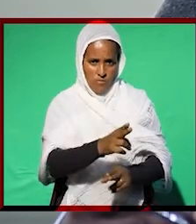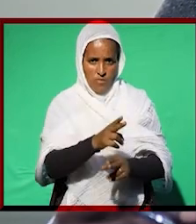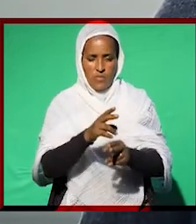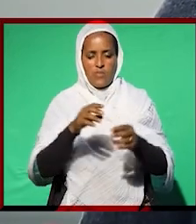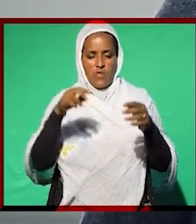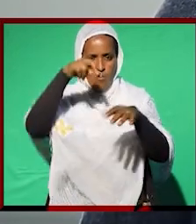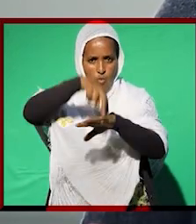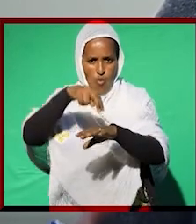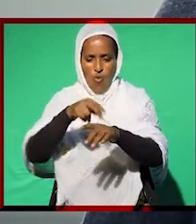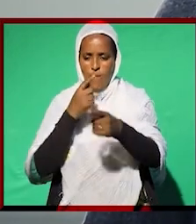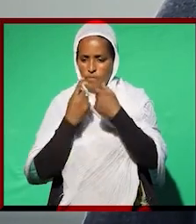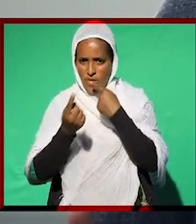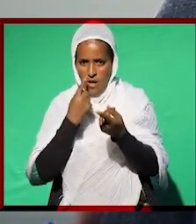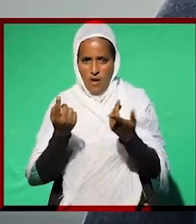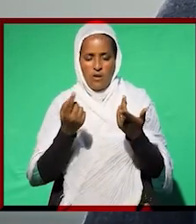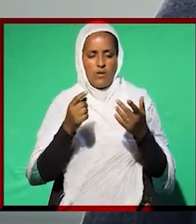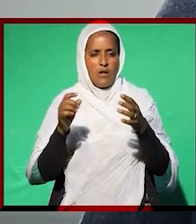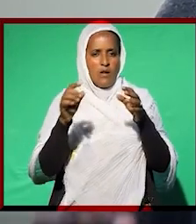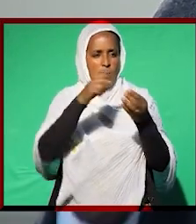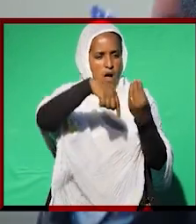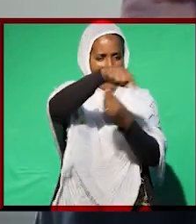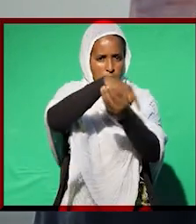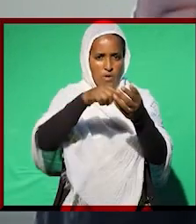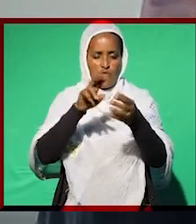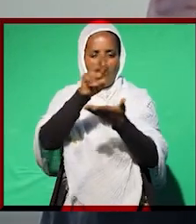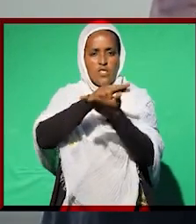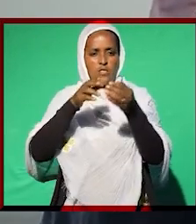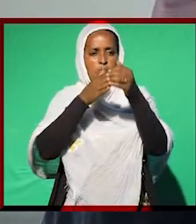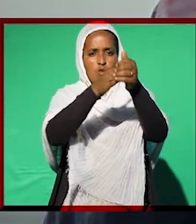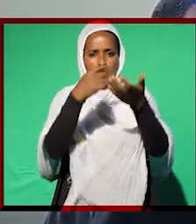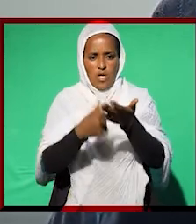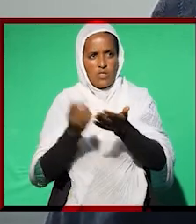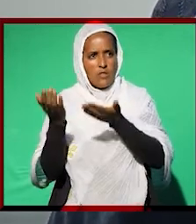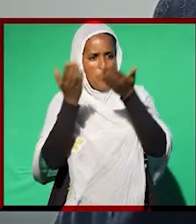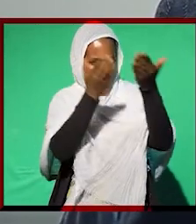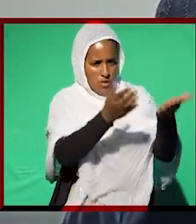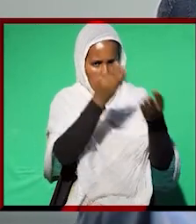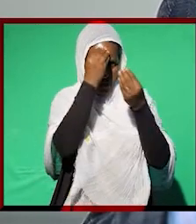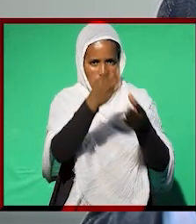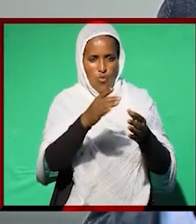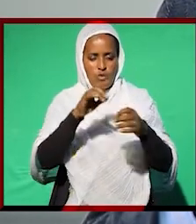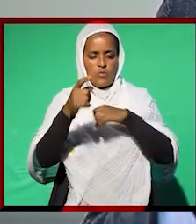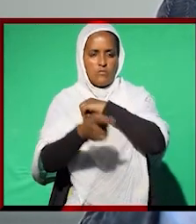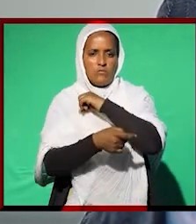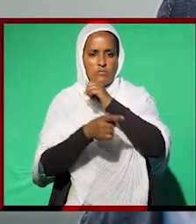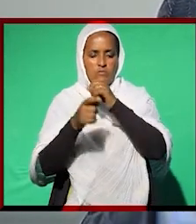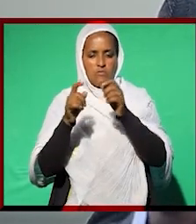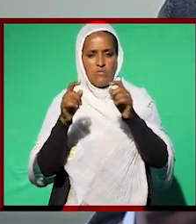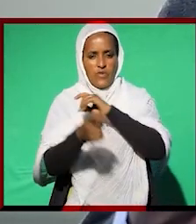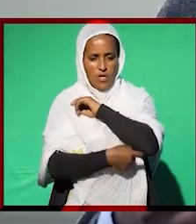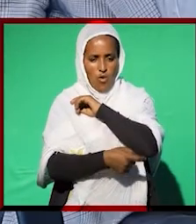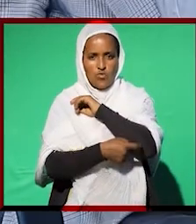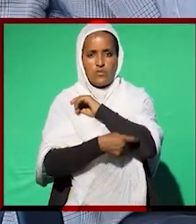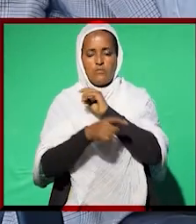መብታቸውን የማስከበር የመደራጀት የመነጋገር ለአካባቢ ለዩኒቨርሲቲ መሪዎች ይሄን የማቅረብ ቻሌንጅ